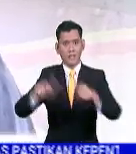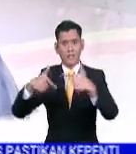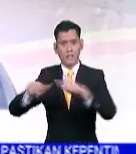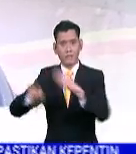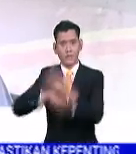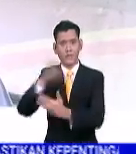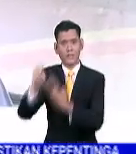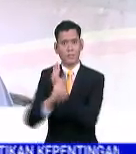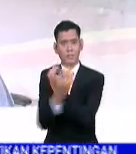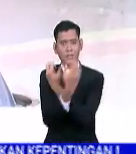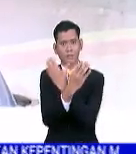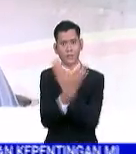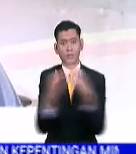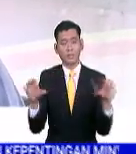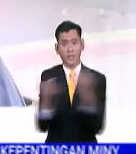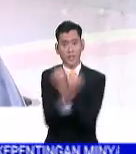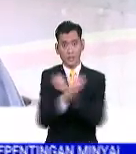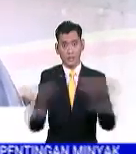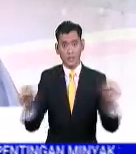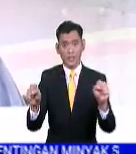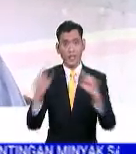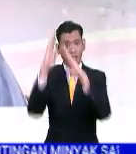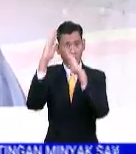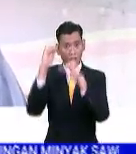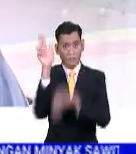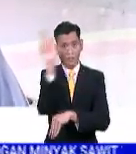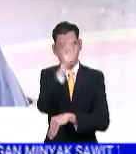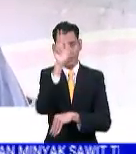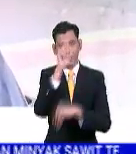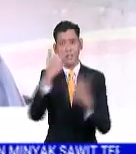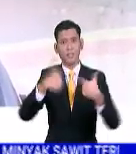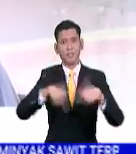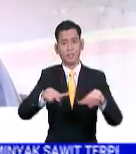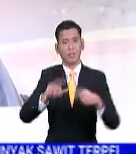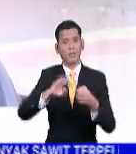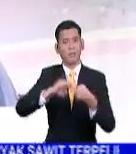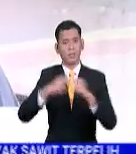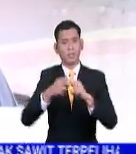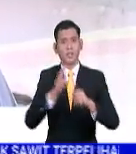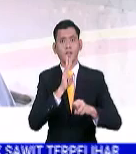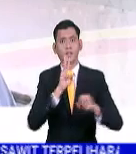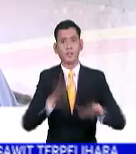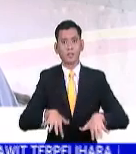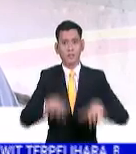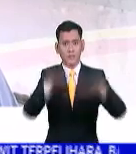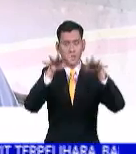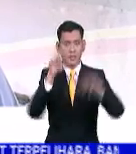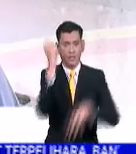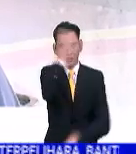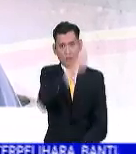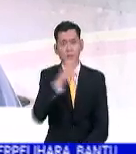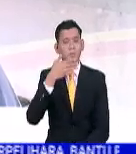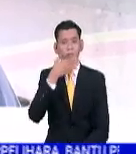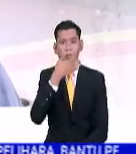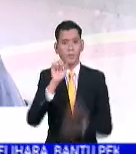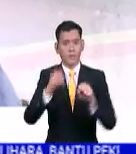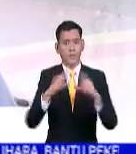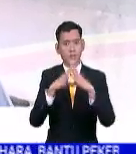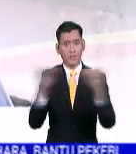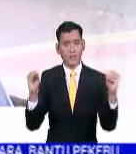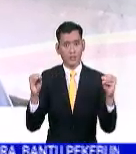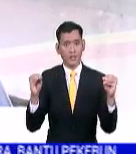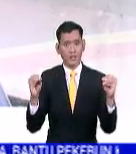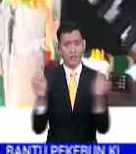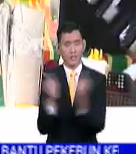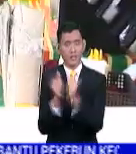laksanakan. Semoga dengan apa yang kerajaan laksanakan, masalah banjir di Seri Muda ni dapat diselesaikan kan, dengan mungkin dengan